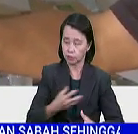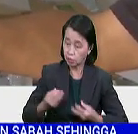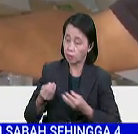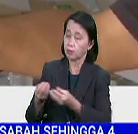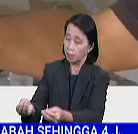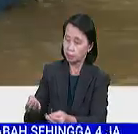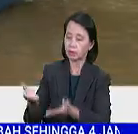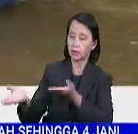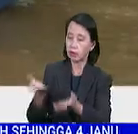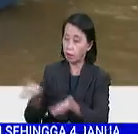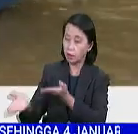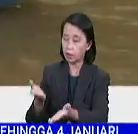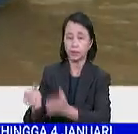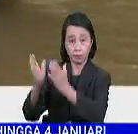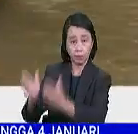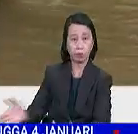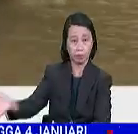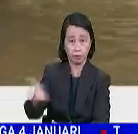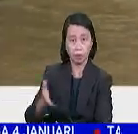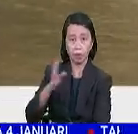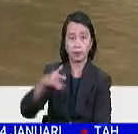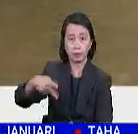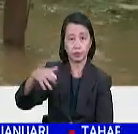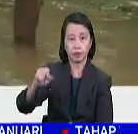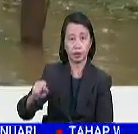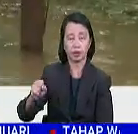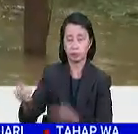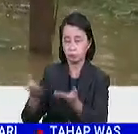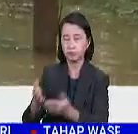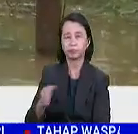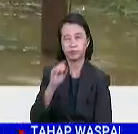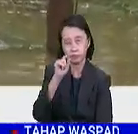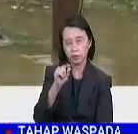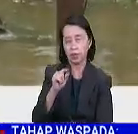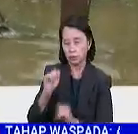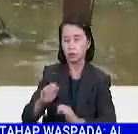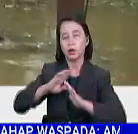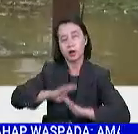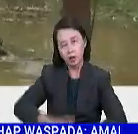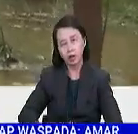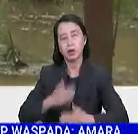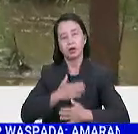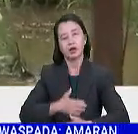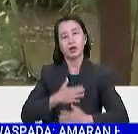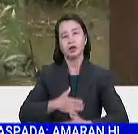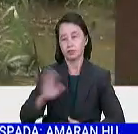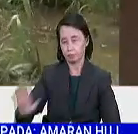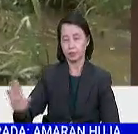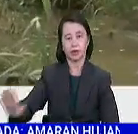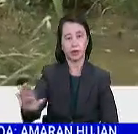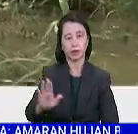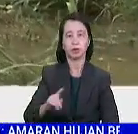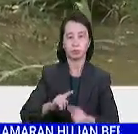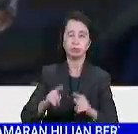bagi Hikmat kepada mangsa dipipi s&m sedikit sebanyak meledakkan mereka walaupun